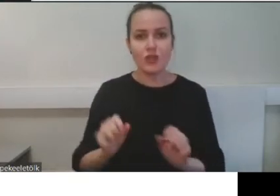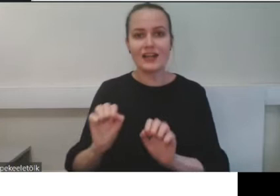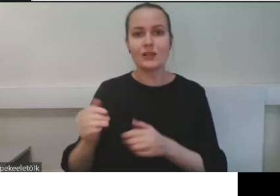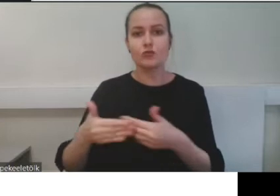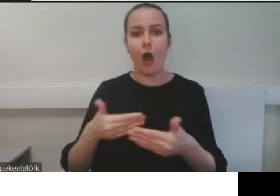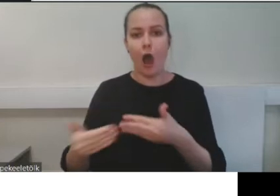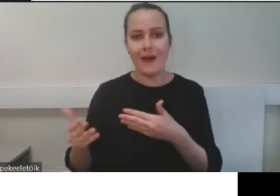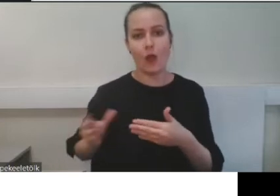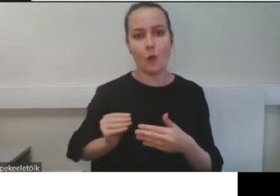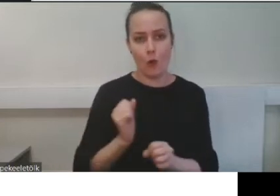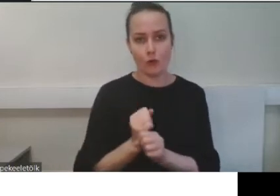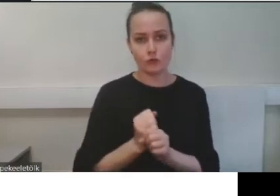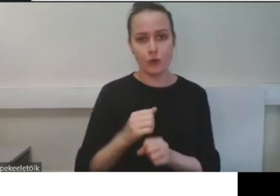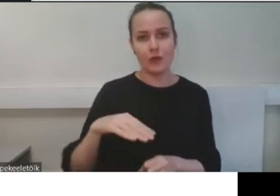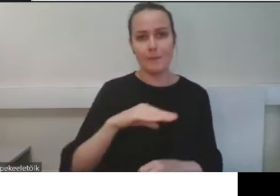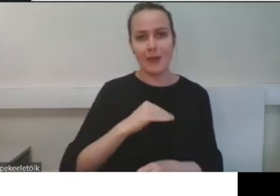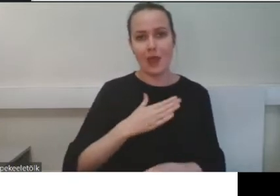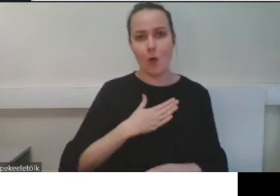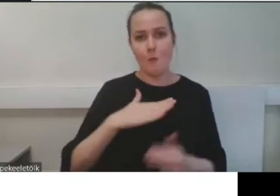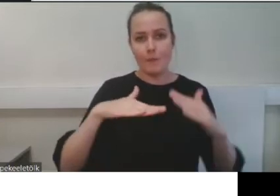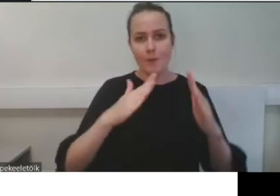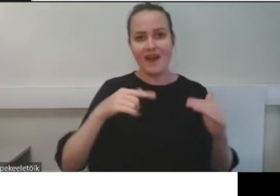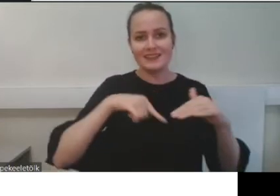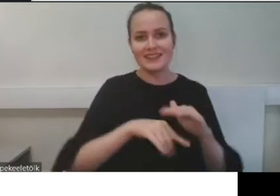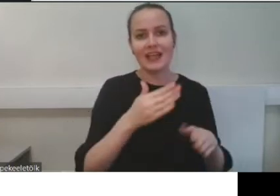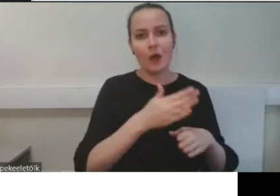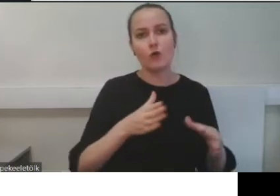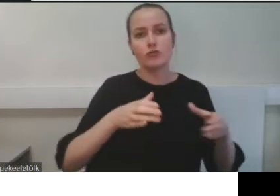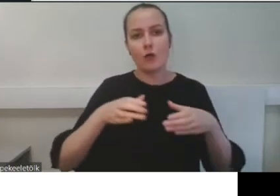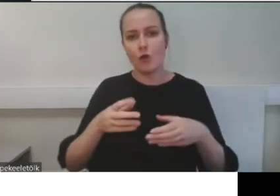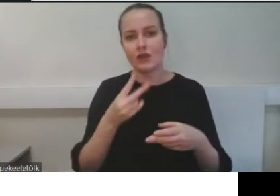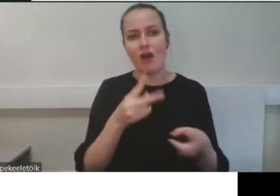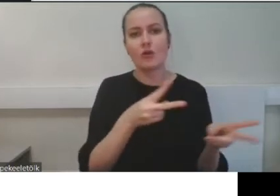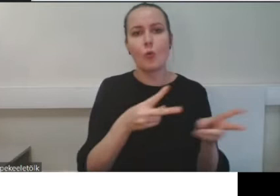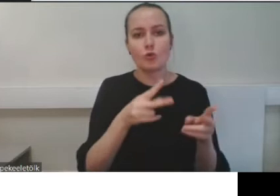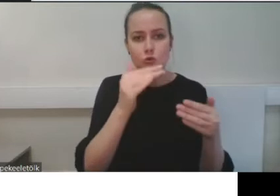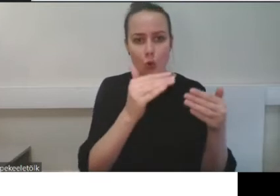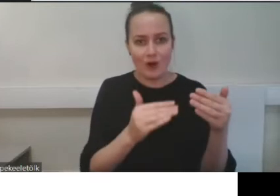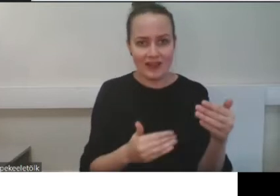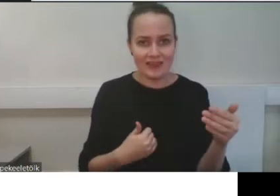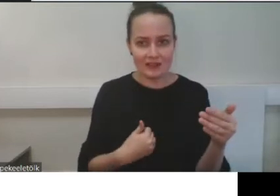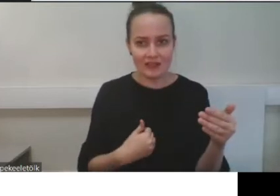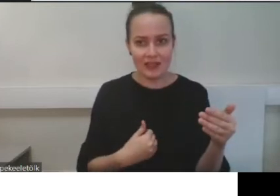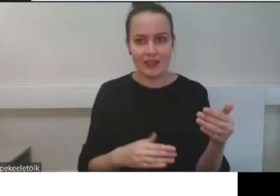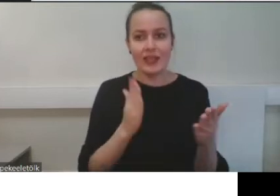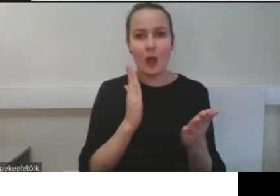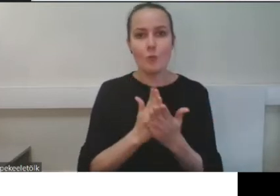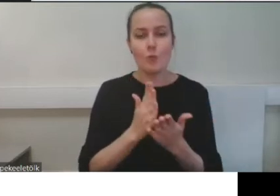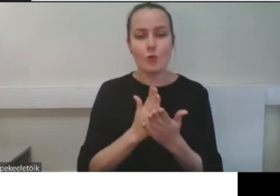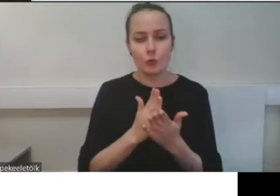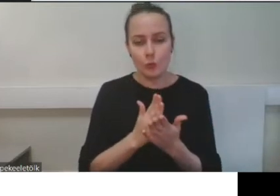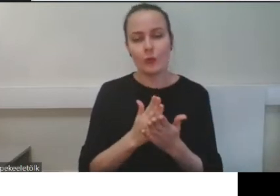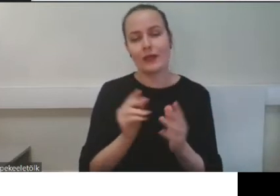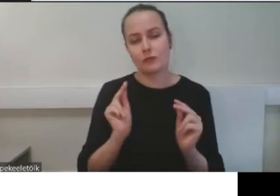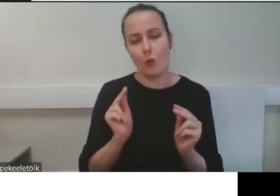lapsehoiuteenus ja nii edasi . Olen siin loetlenud need teenused ära , mille kohta infot S-veebist saab .